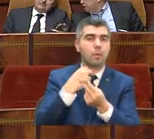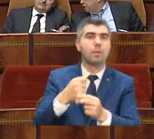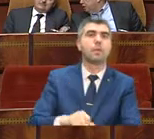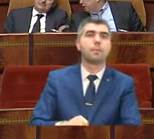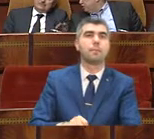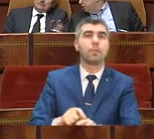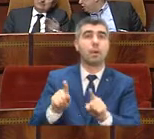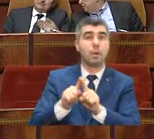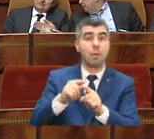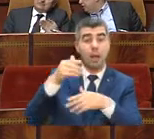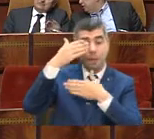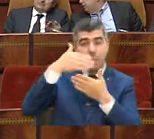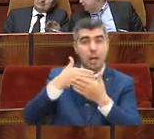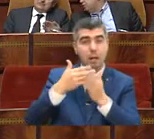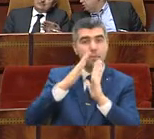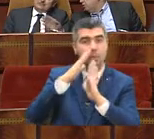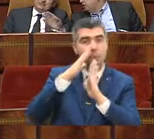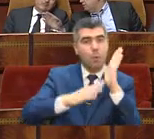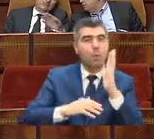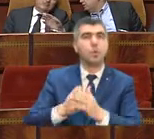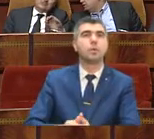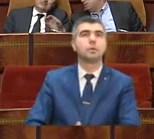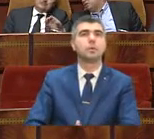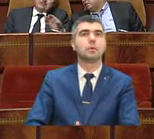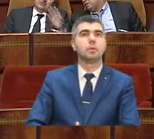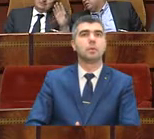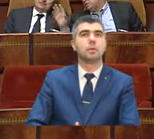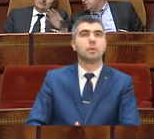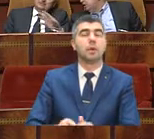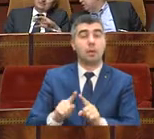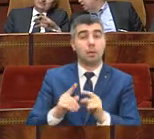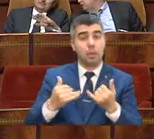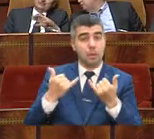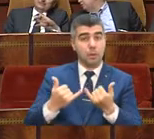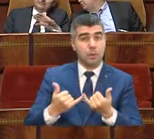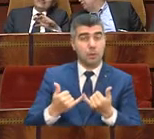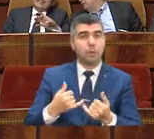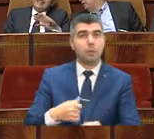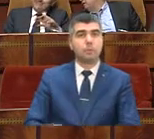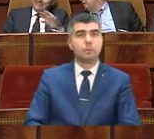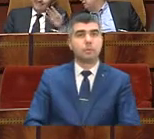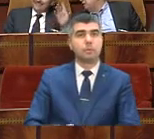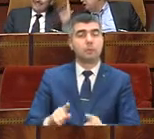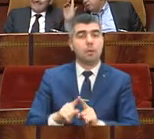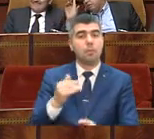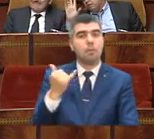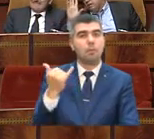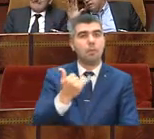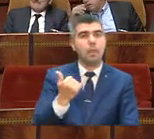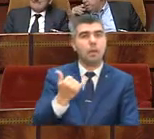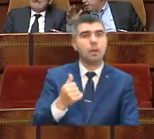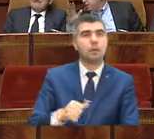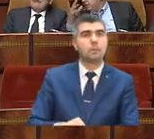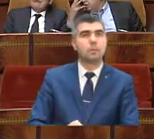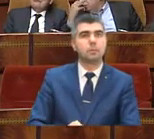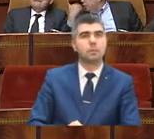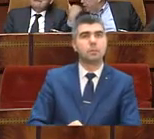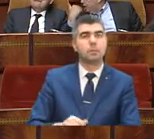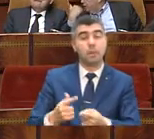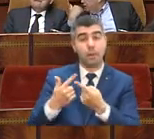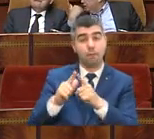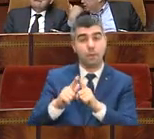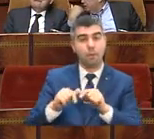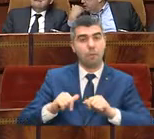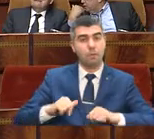في المغرب والعالم بأسره. فلهذا من هذا المنظر هذا لا بد أن نشير للسيد